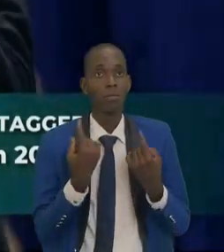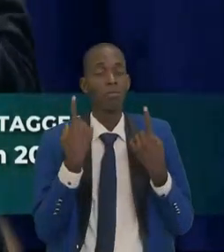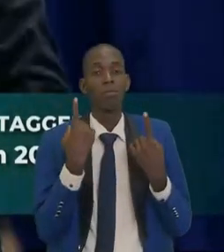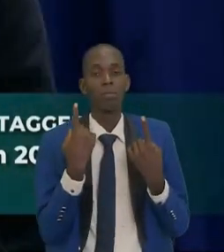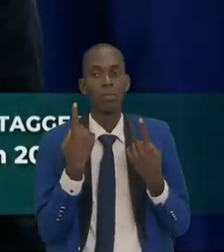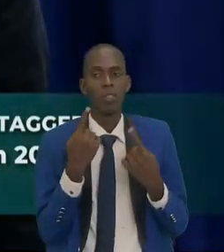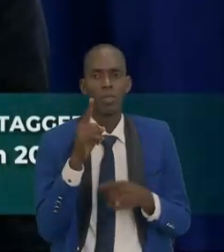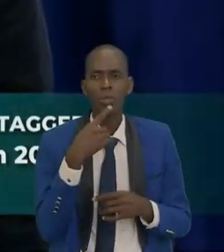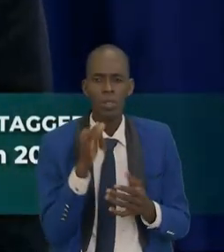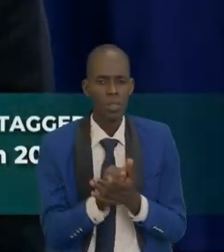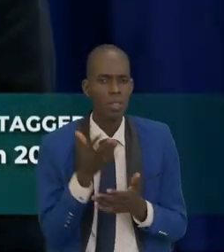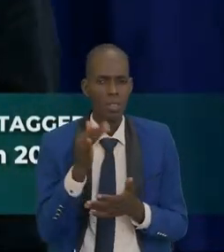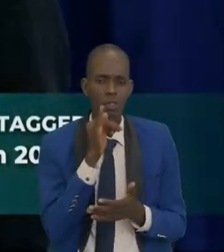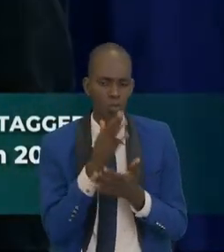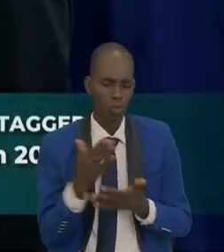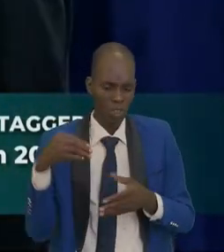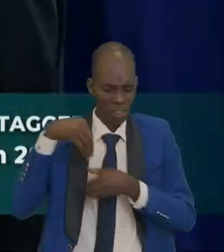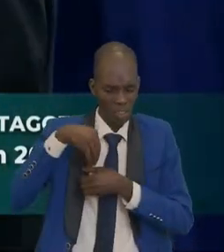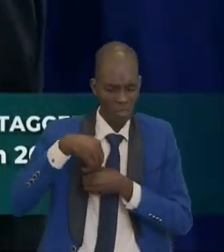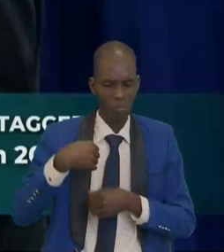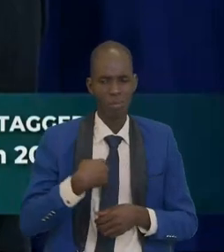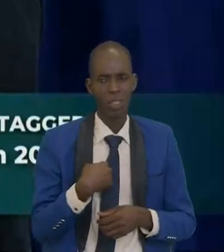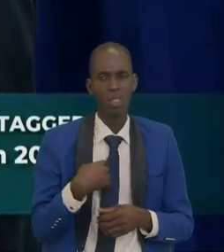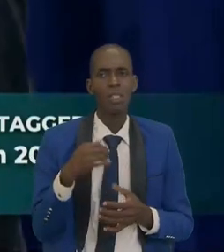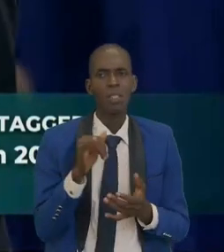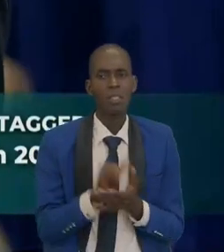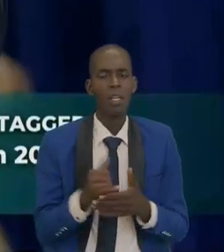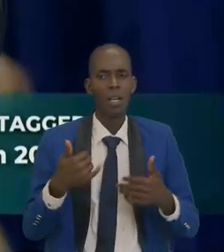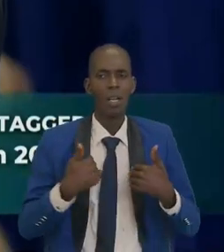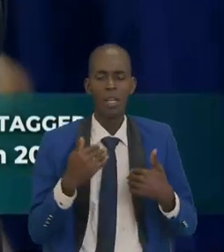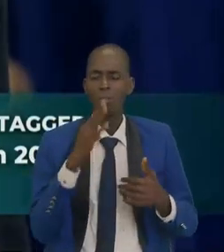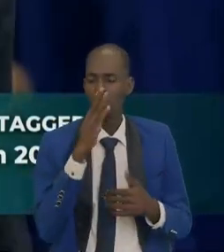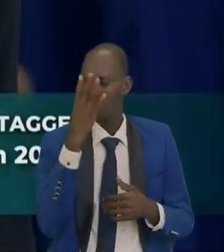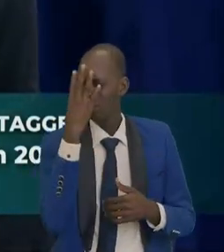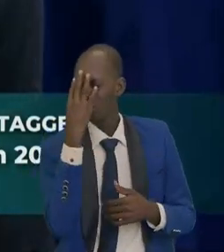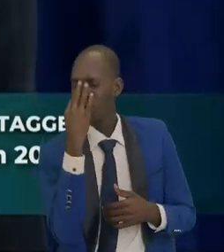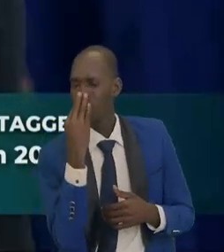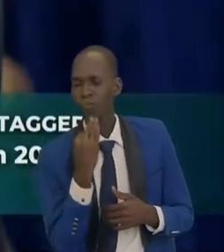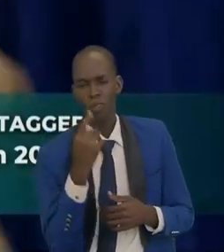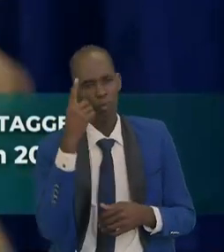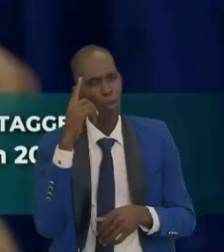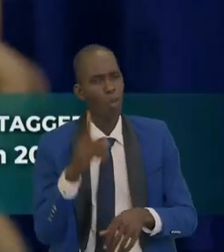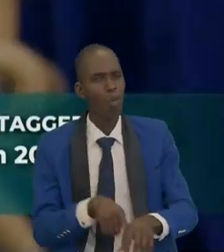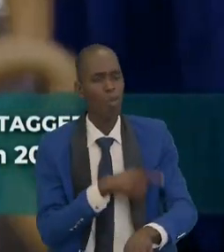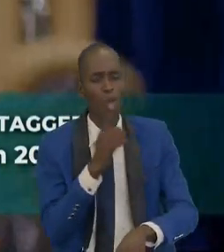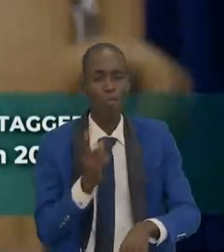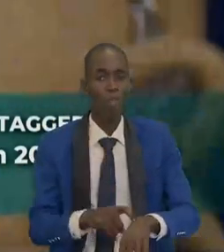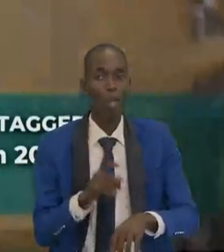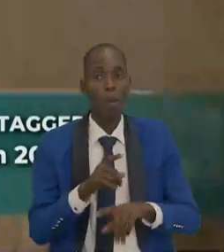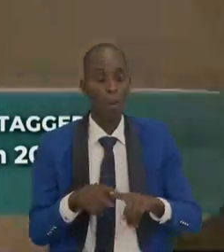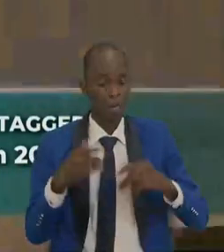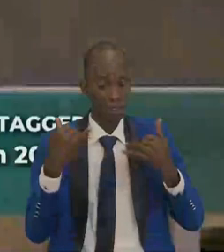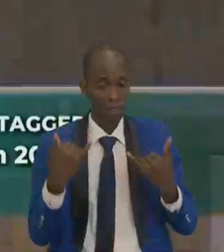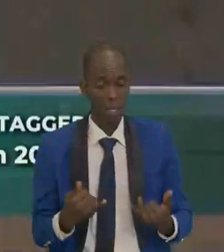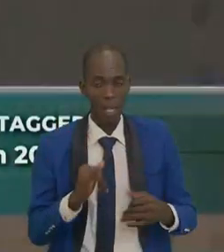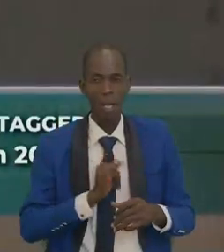Tu dis, il y a quelque chose en moi qui dormait il y a longtemps, mais